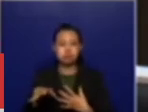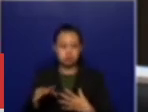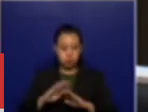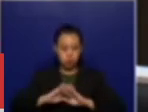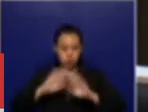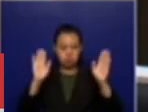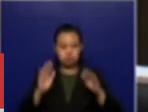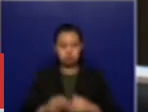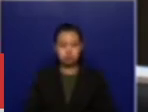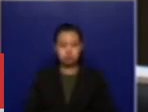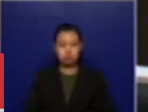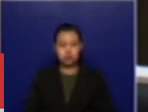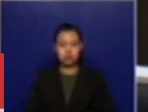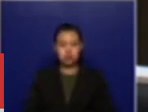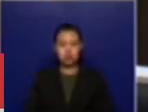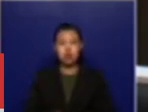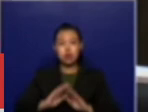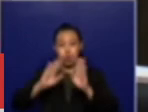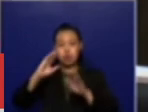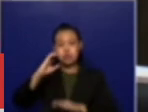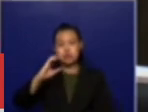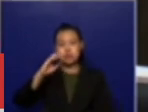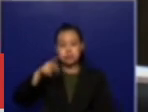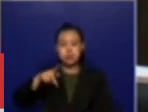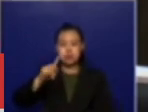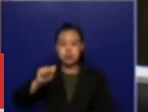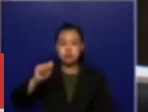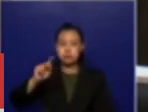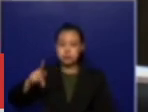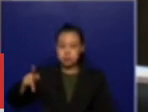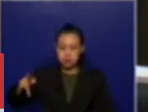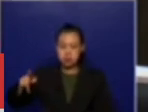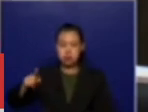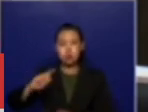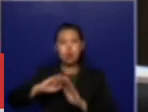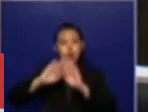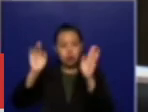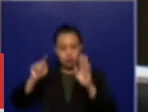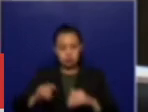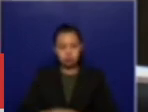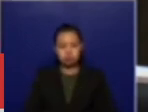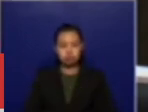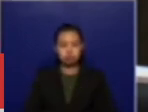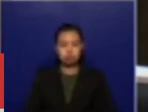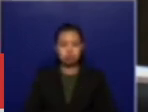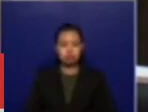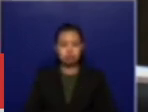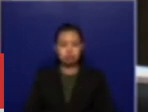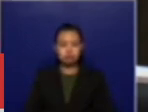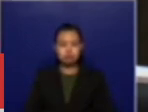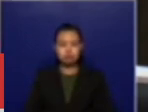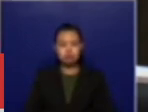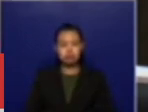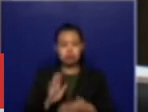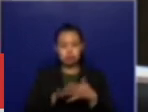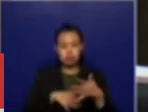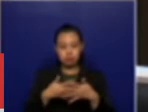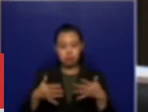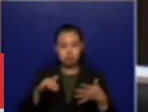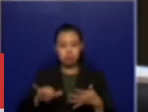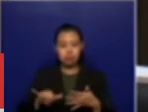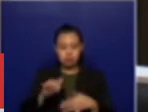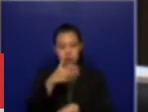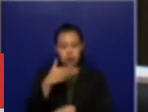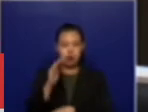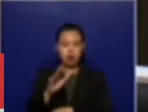ข้าร่วม CPTPP เหล่านี้เป็นต้นนะครับเพราะนั้นยุทธศาสตร์ชาติของท่านน